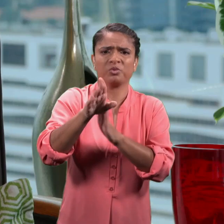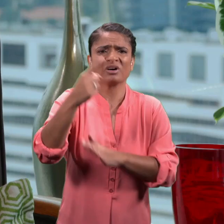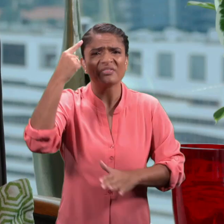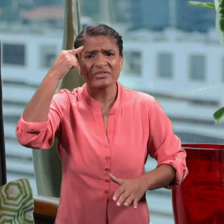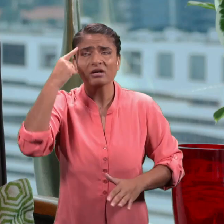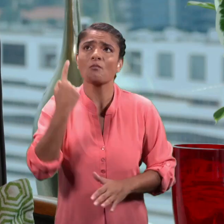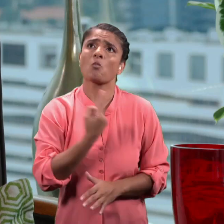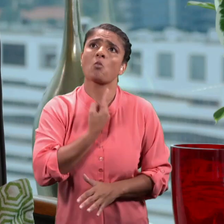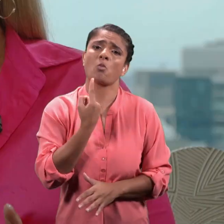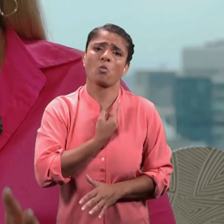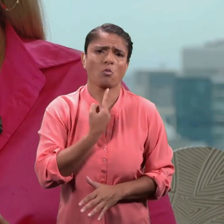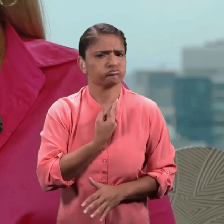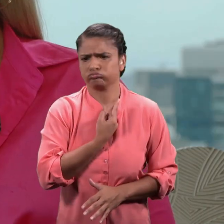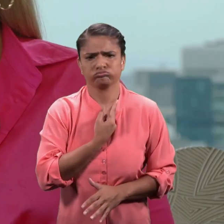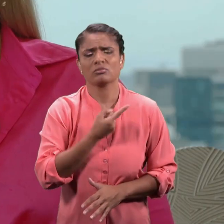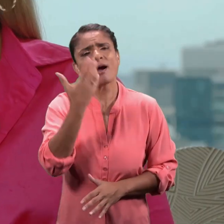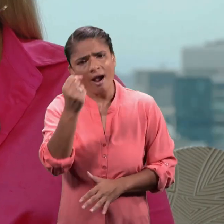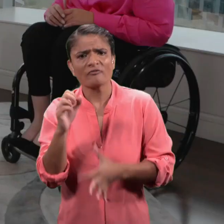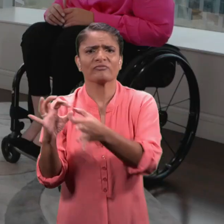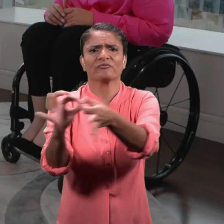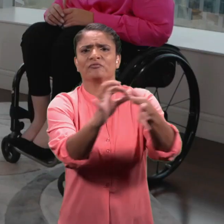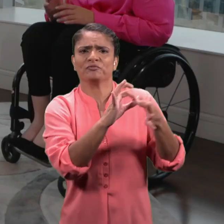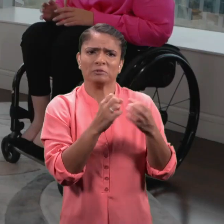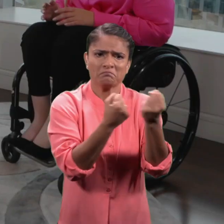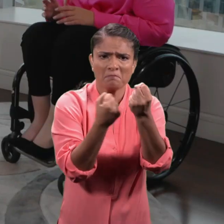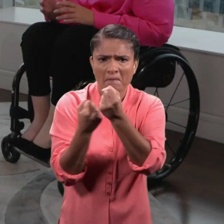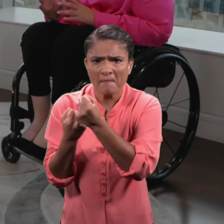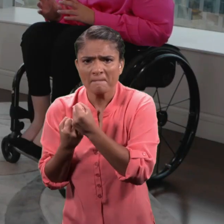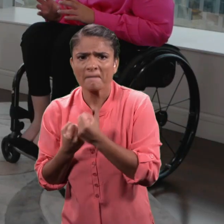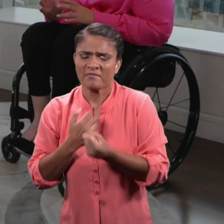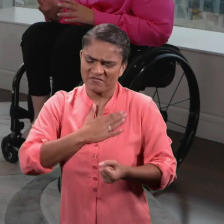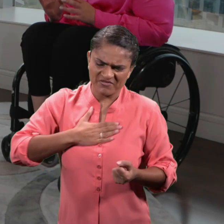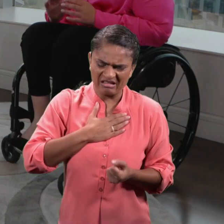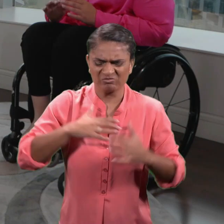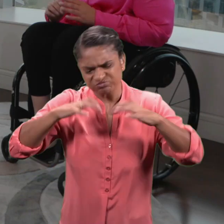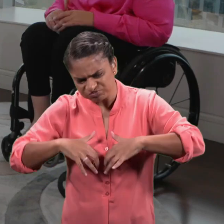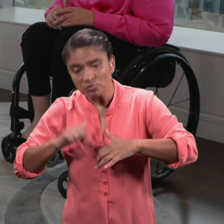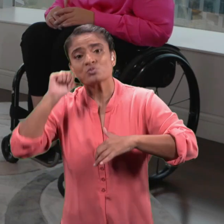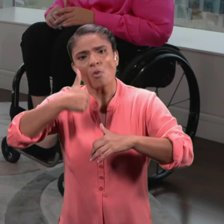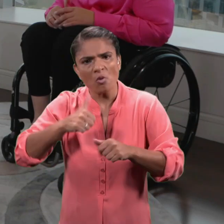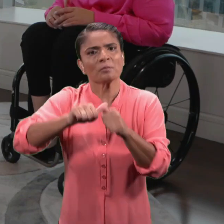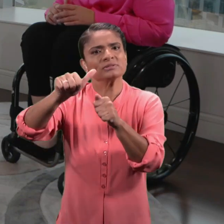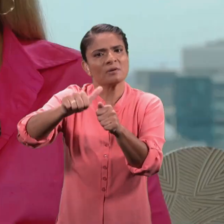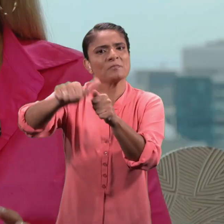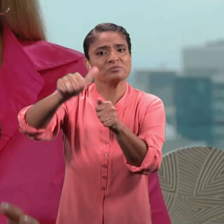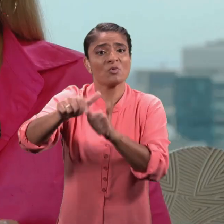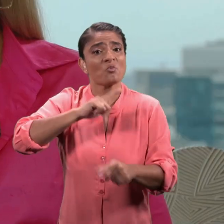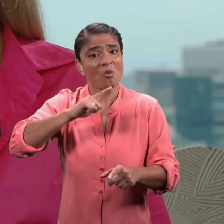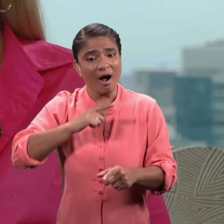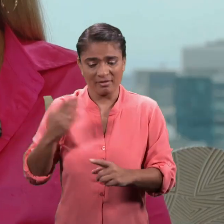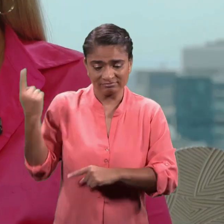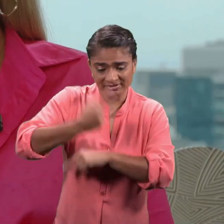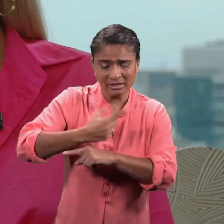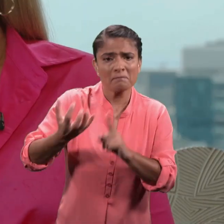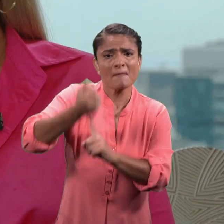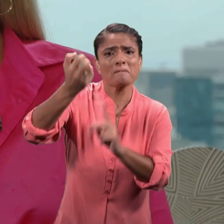wees. En moenie dink jy is ooit alleen nie. En as jy net wakker word en probeer beter wees as die dag voor dit, het jy al klaar iets